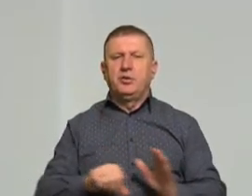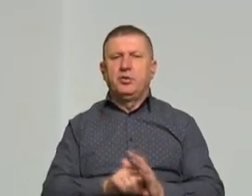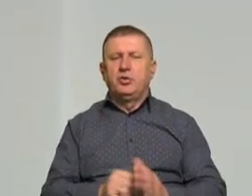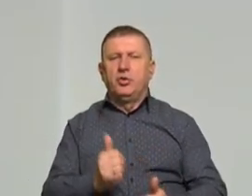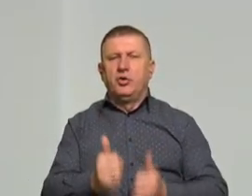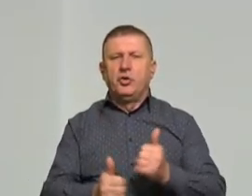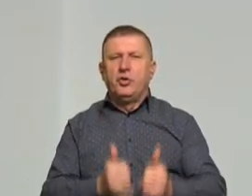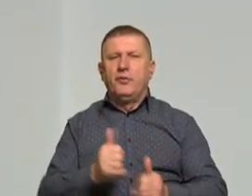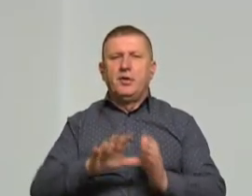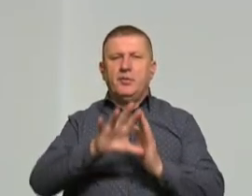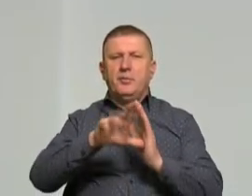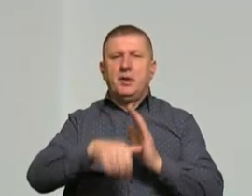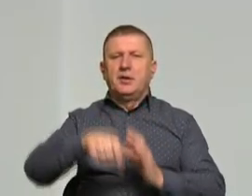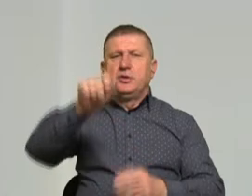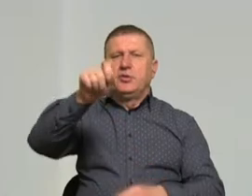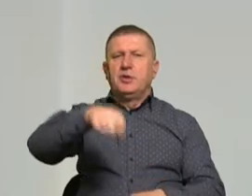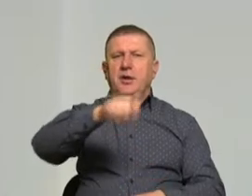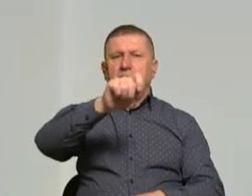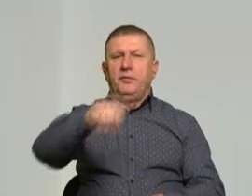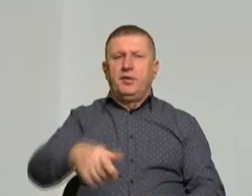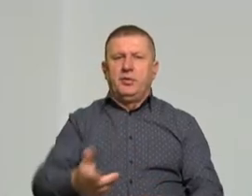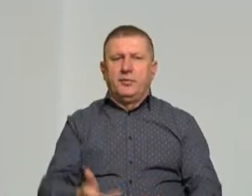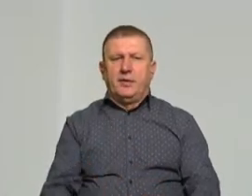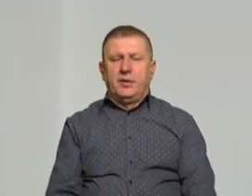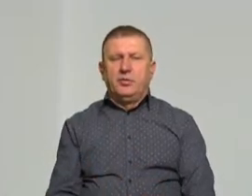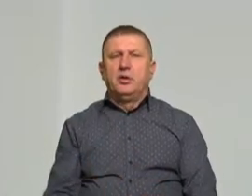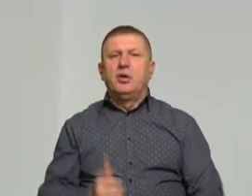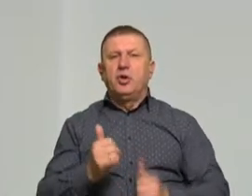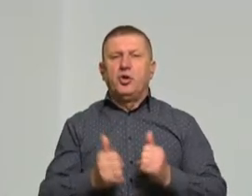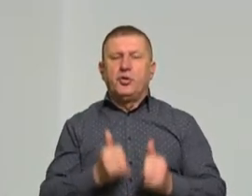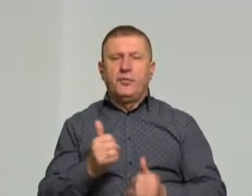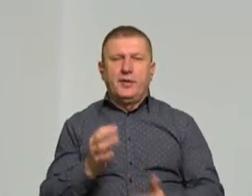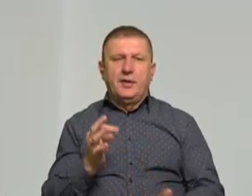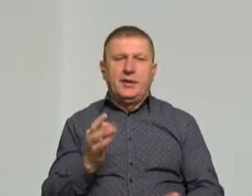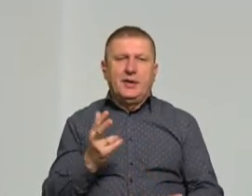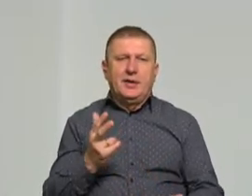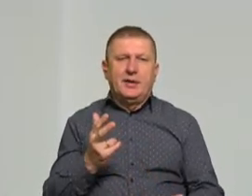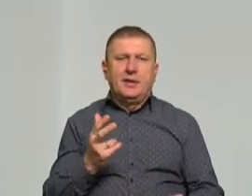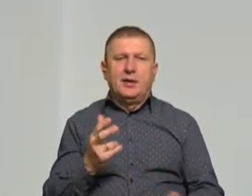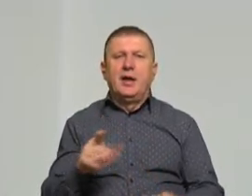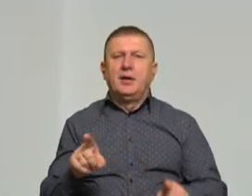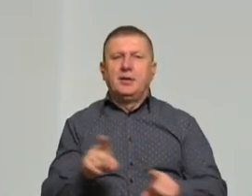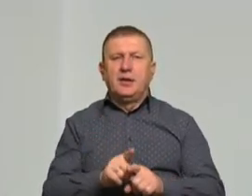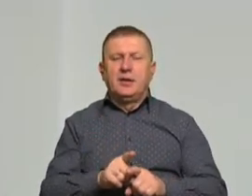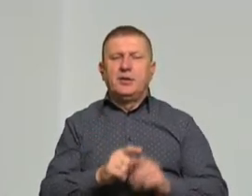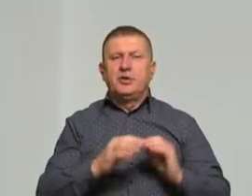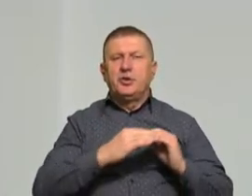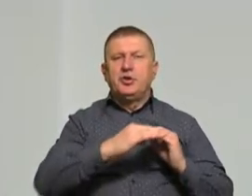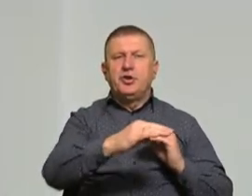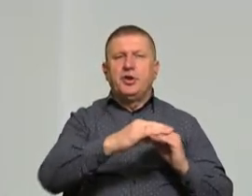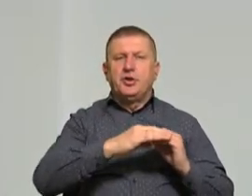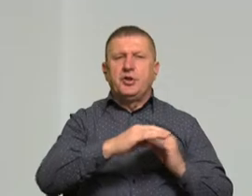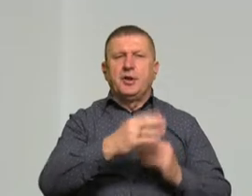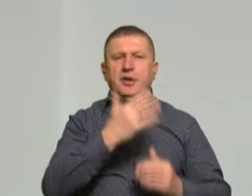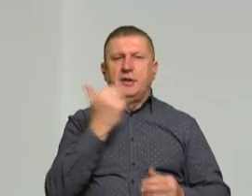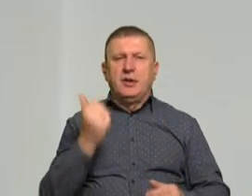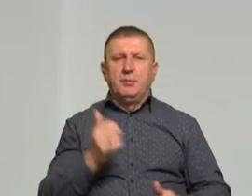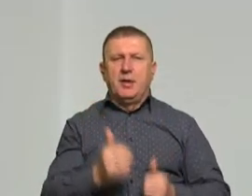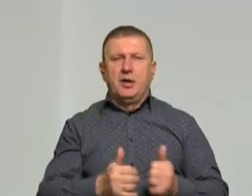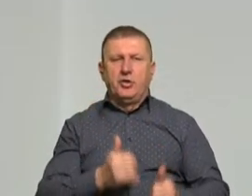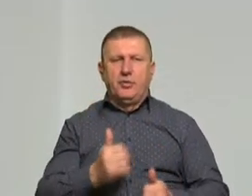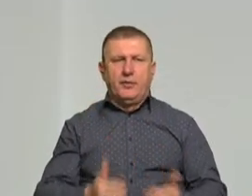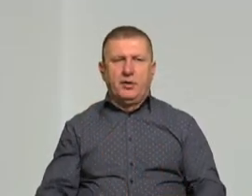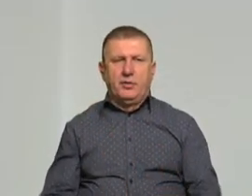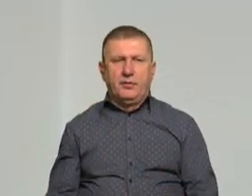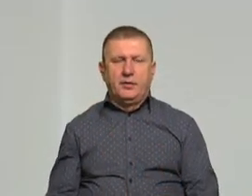miasto zlikwidowało im tę możliwość. Oczywiście rowery tak, natomiast też czas komunikować się ścieżki rowerowe. Gdybyśmy chcieli korzystać